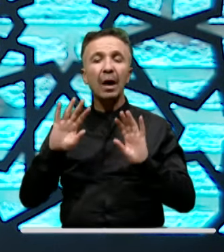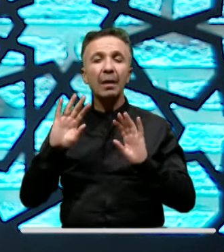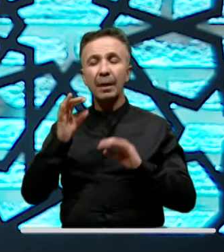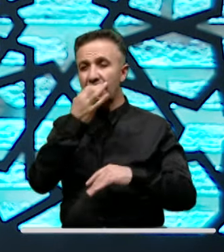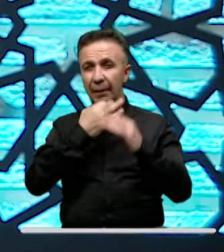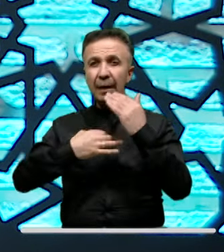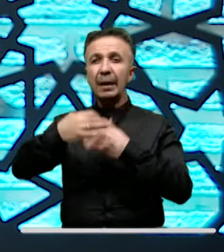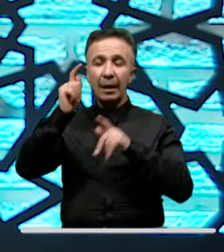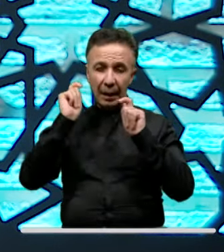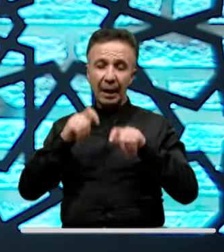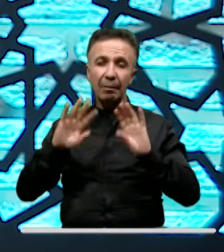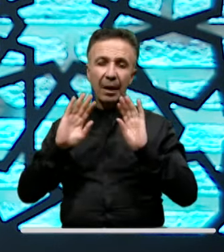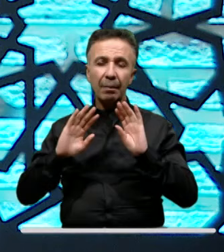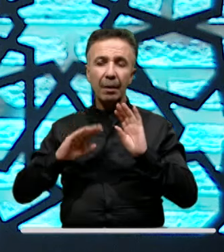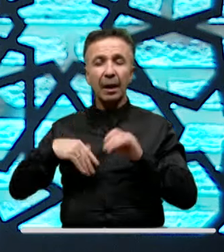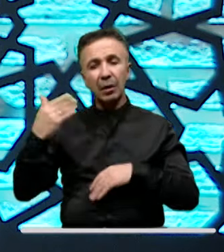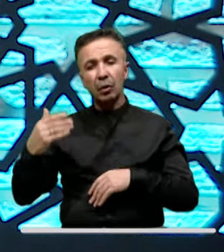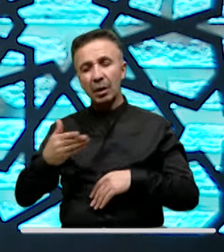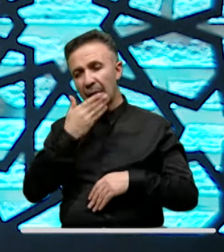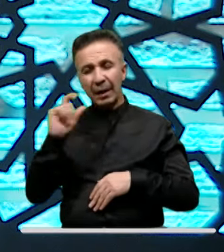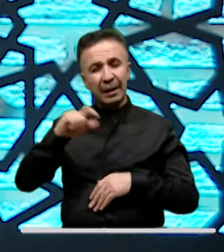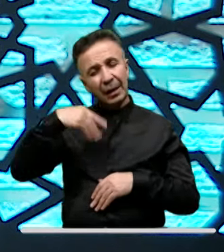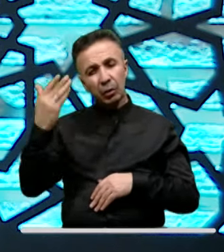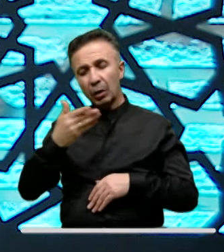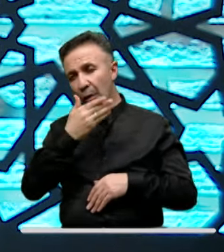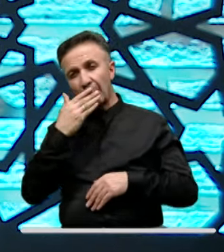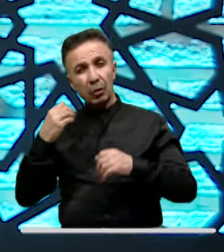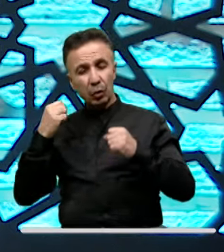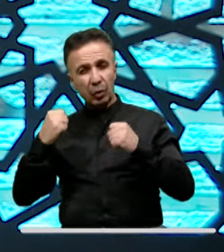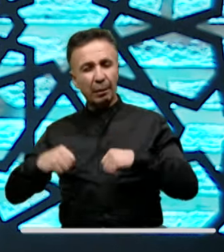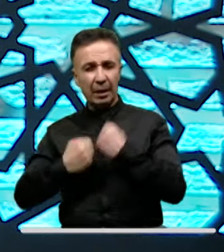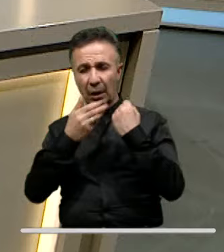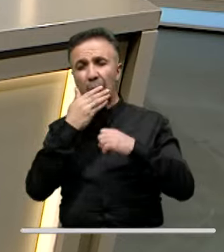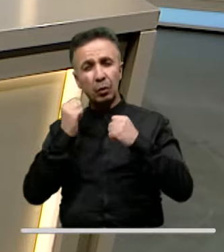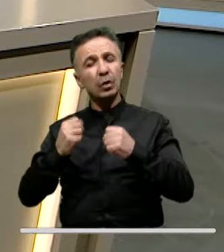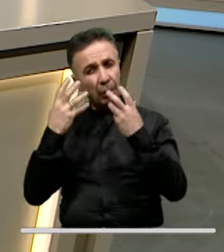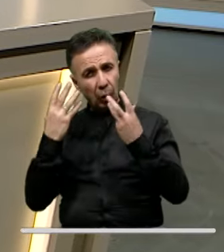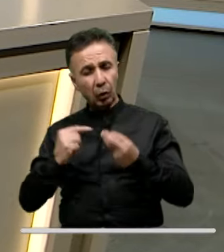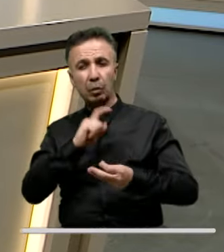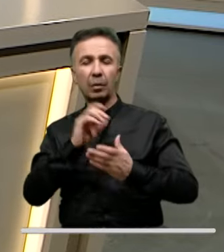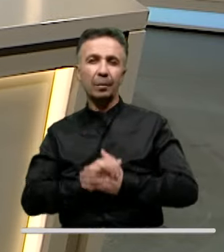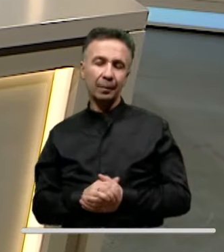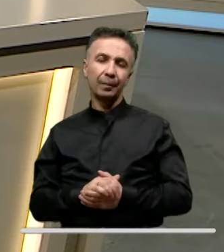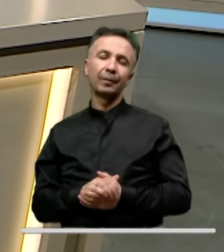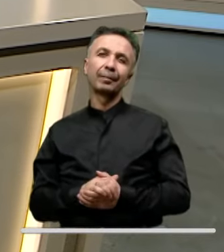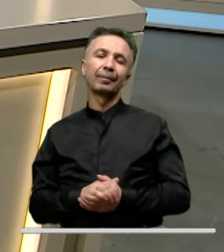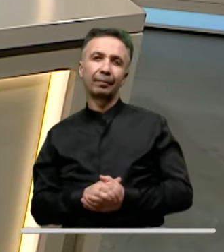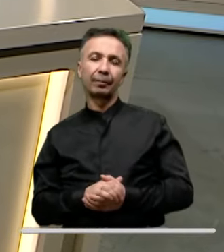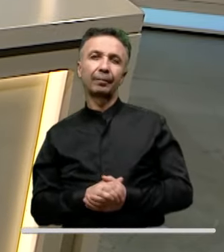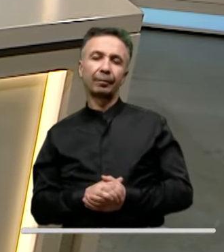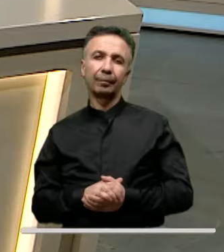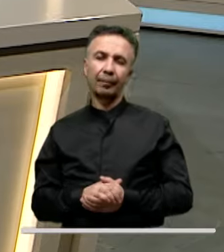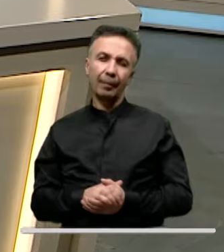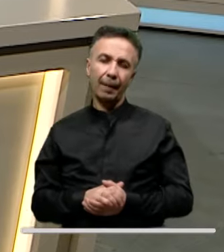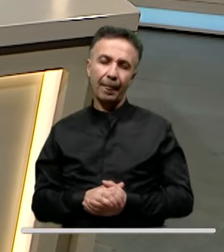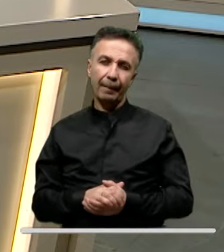sonra orucumu tutsam ne kadar uygun olur? Peki. Bunu da soralım. Malatya'ya selam eder. Sağlık